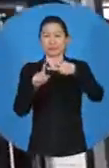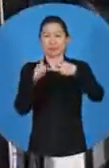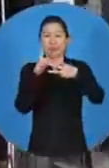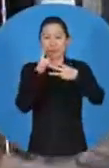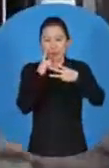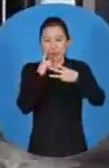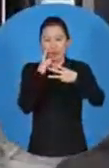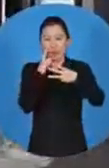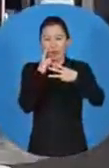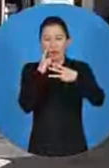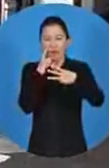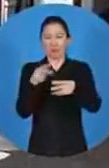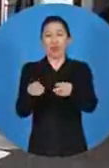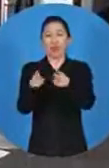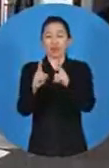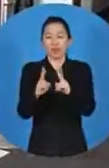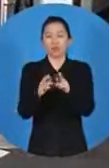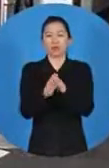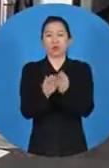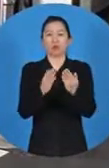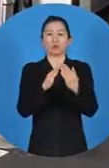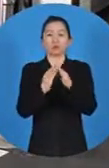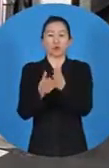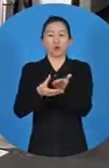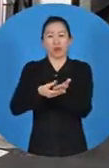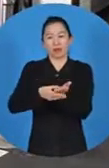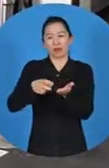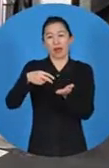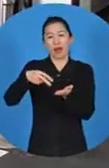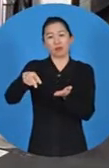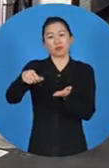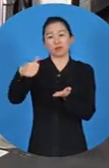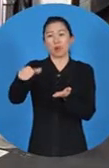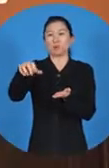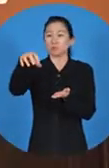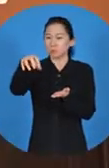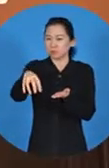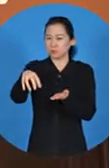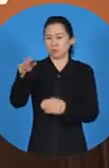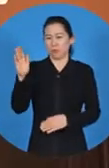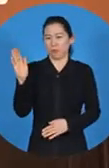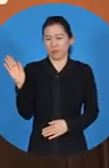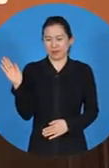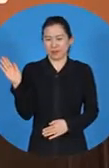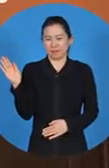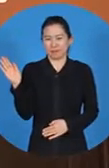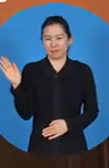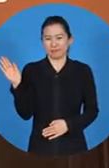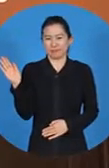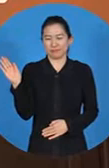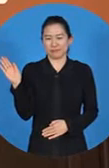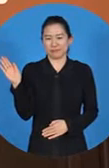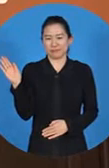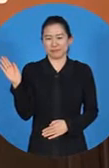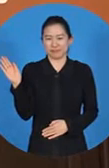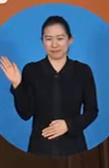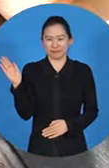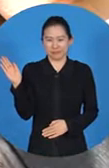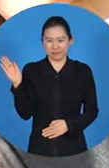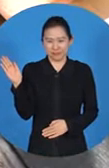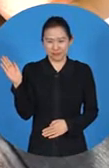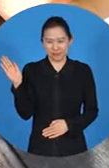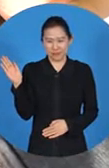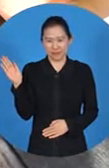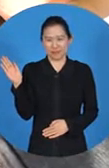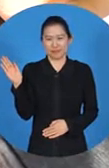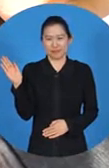2店舗目は板橋本町駅から徒歩5分、あけぼの商店街にある串揚げ豚肉料理の